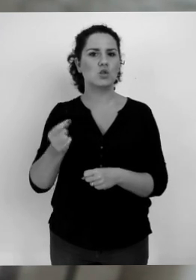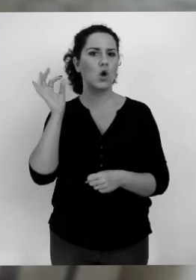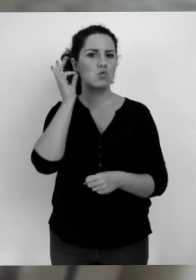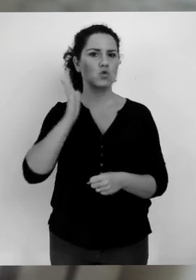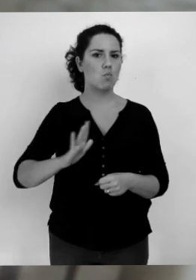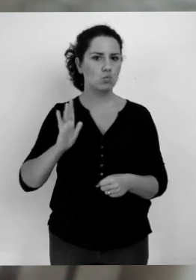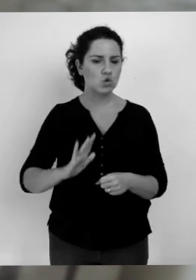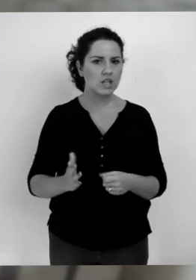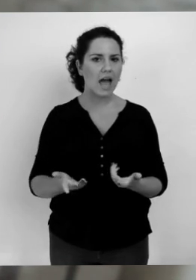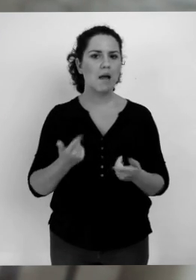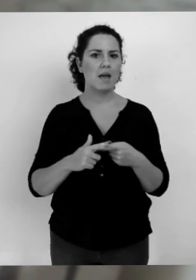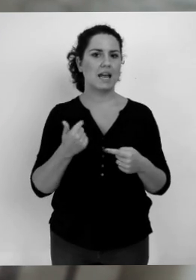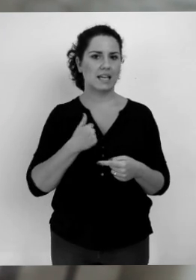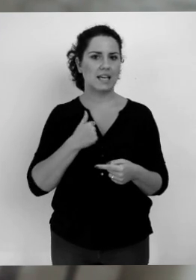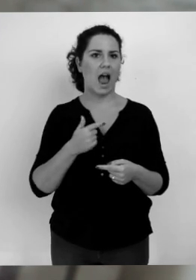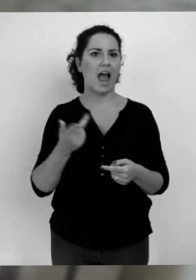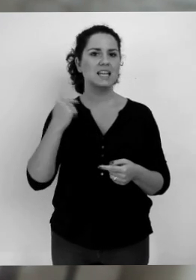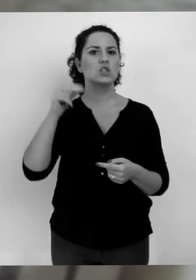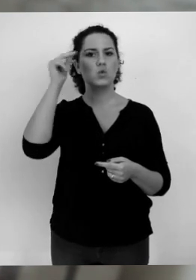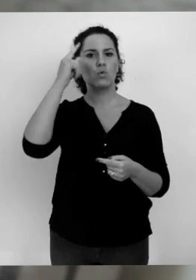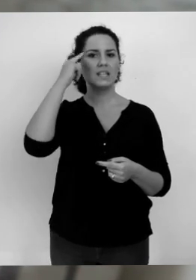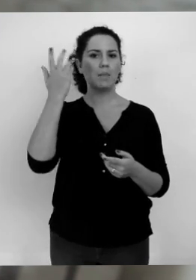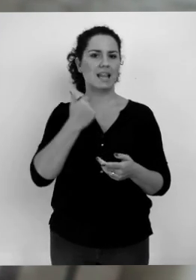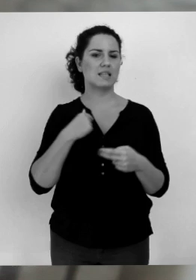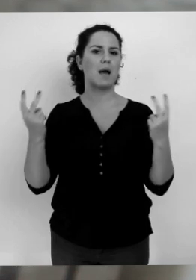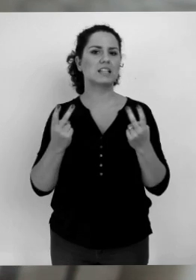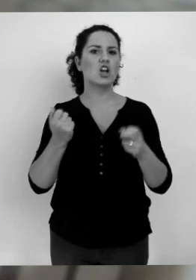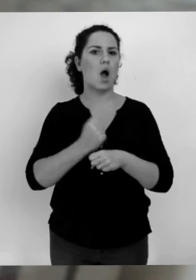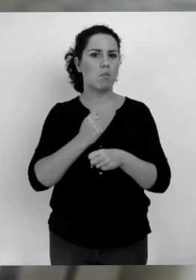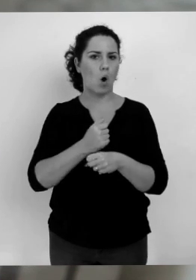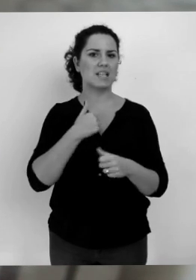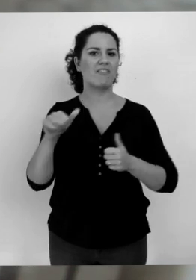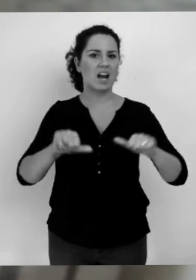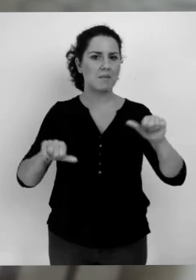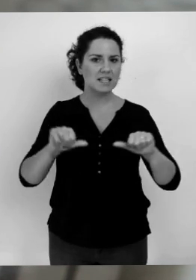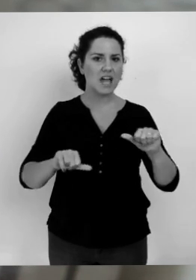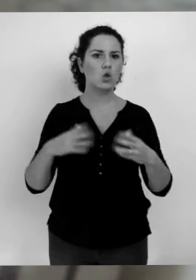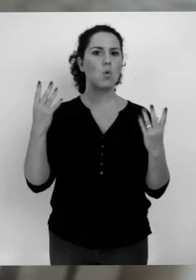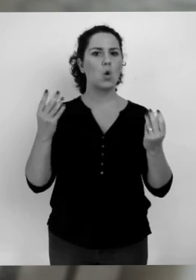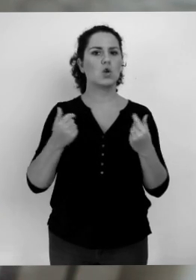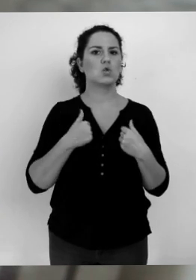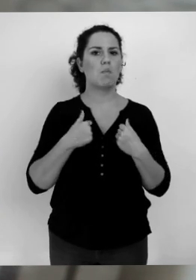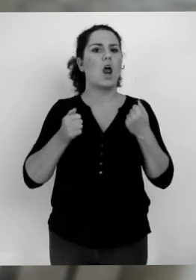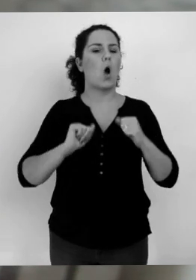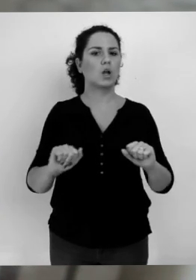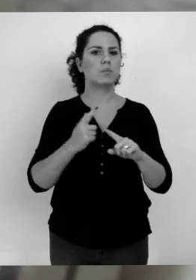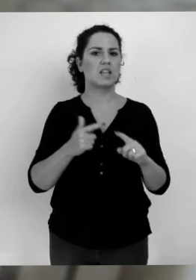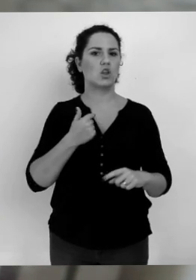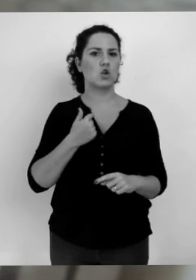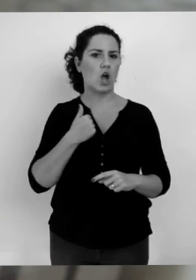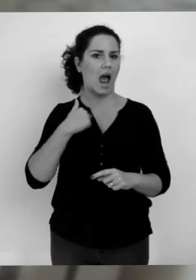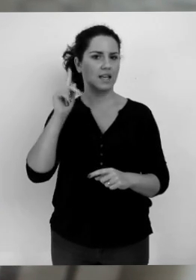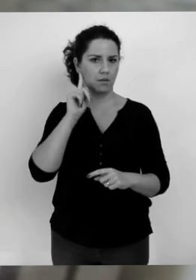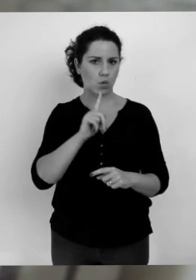čujućim mušterijama, jer ja iz iskustva znam kad sam tražila posao za farmaceuta, mnogi su mene odbili zato što